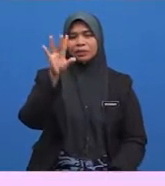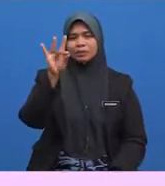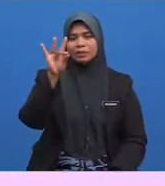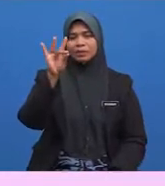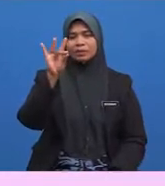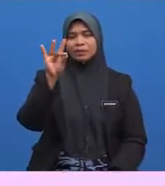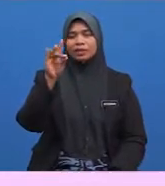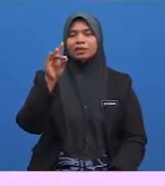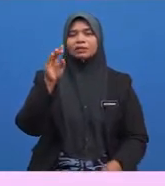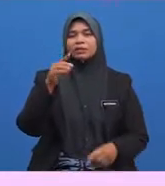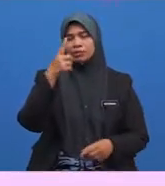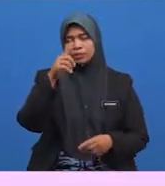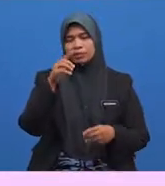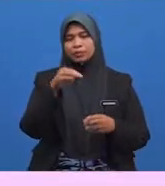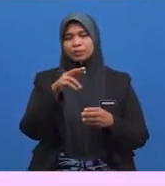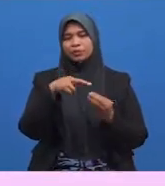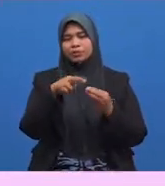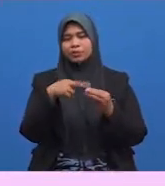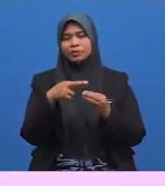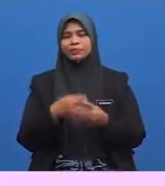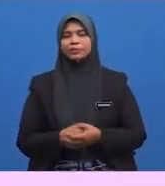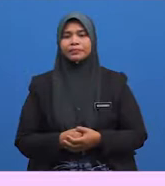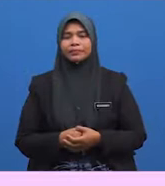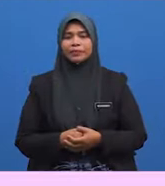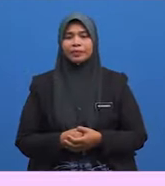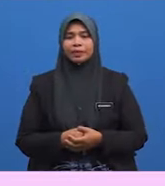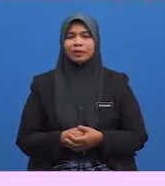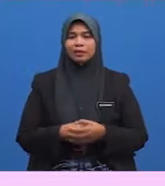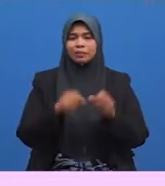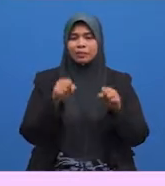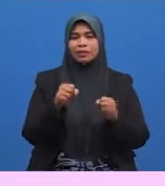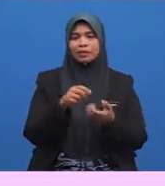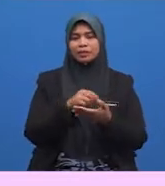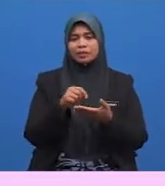36.8 ke dalam rumus. Ia boleh ditulis